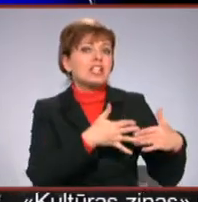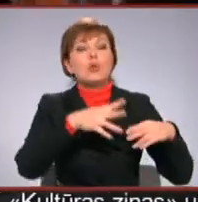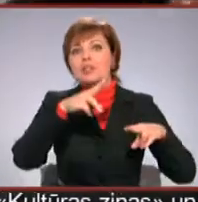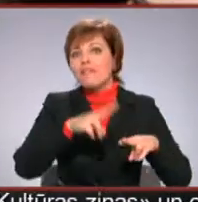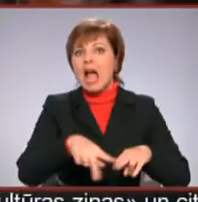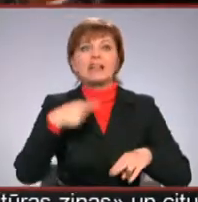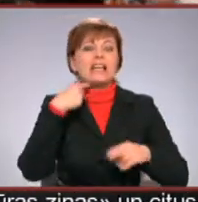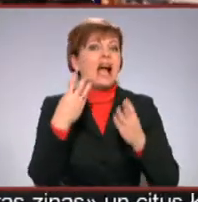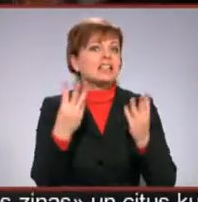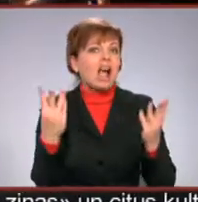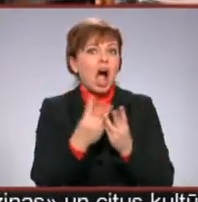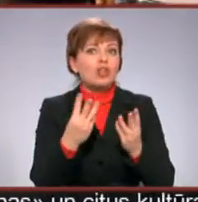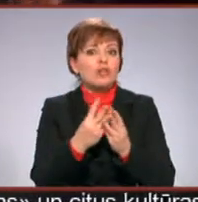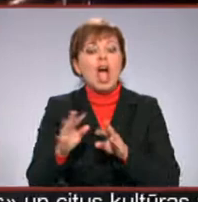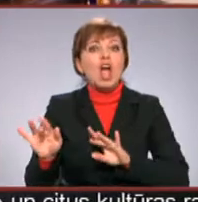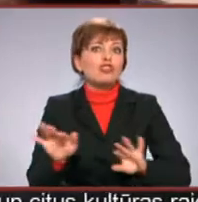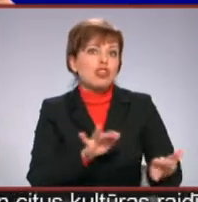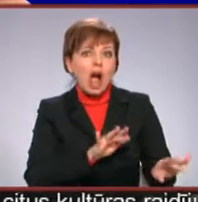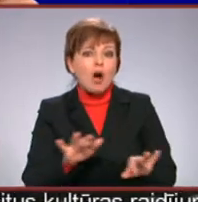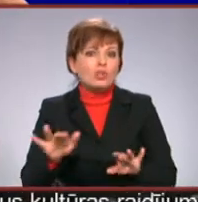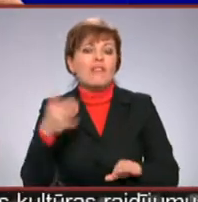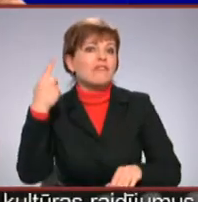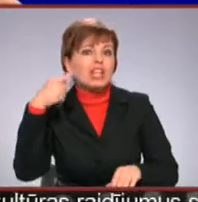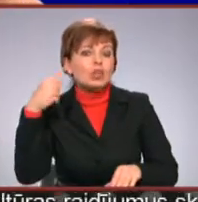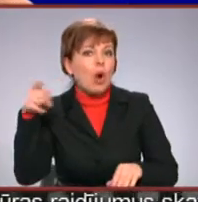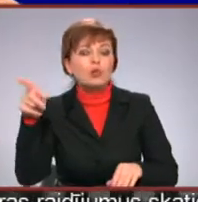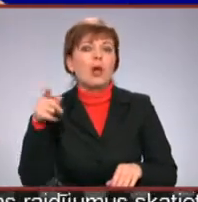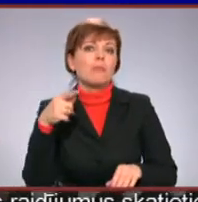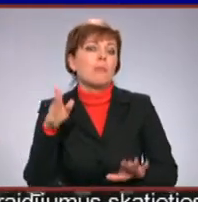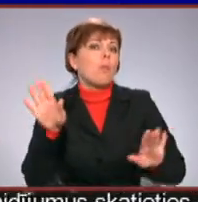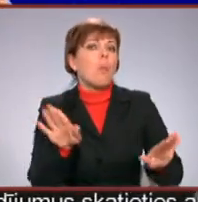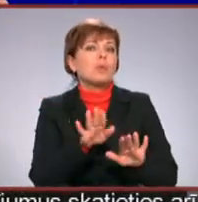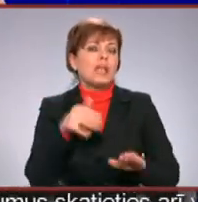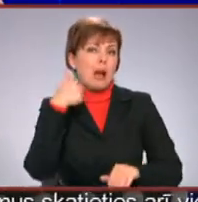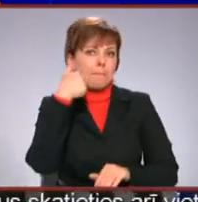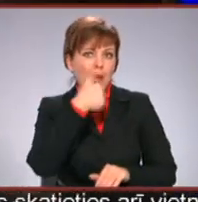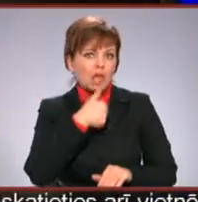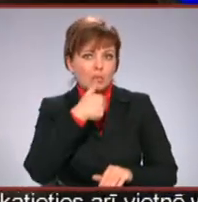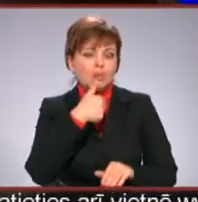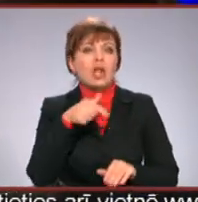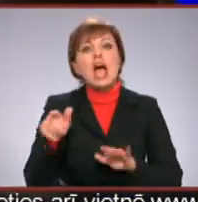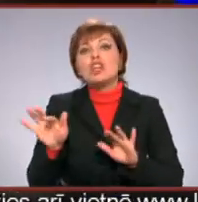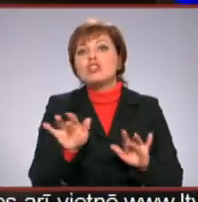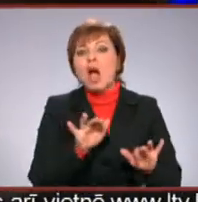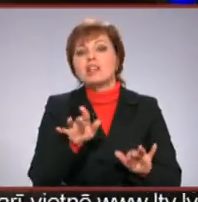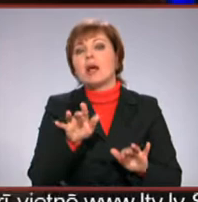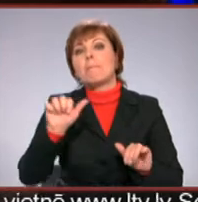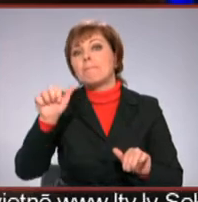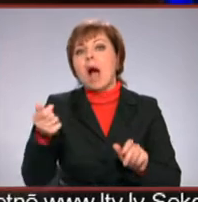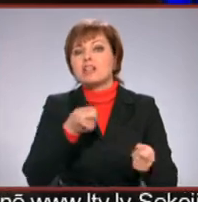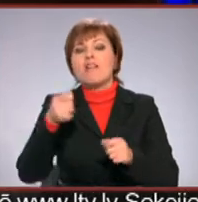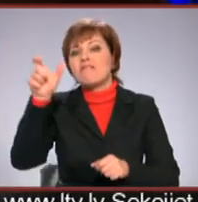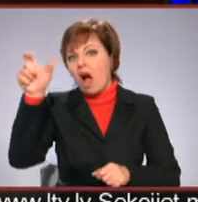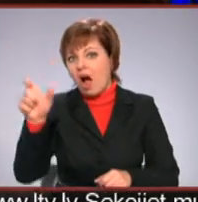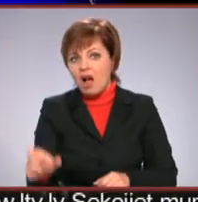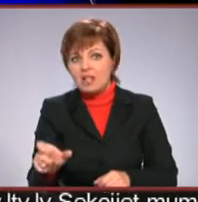skatuves. Džezs – tā ir improvizācija, virtuozitāte un mūziķa personība. Un kā uzskata Riga Jazz Stage konkursa mākslinieciskais vadītājs Māris